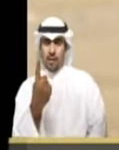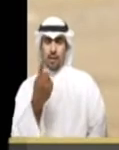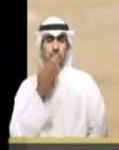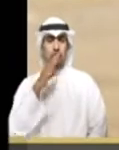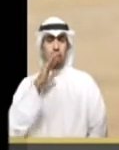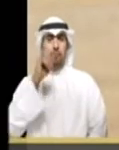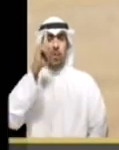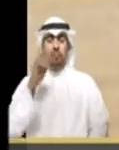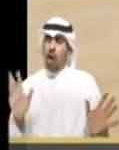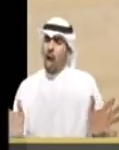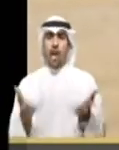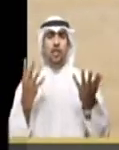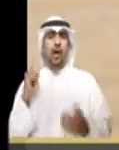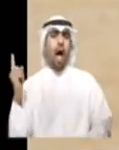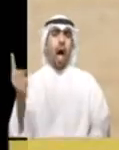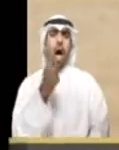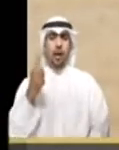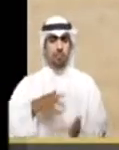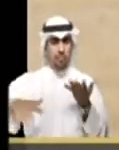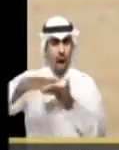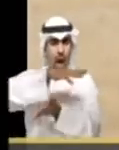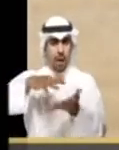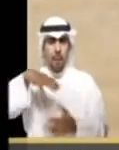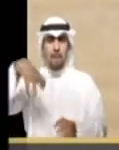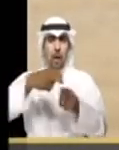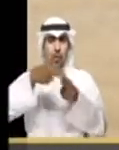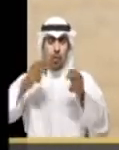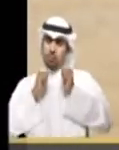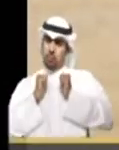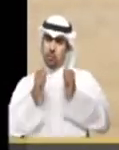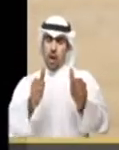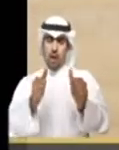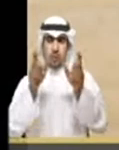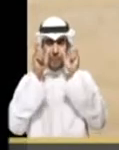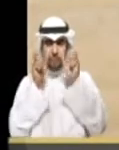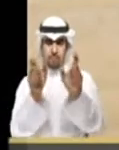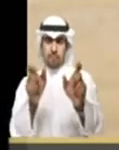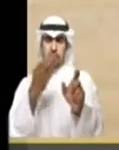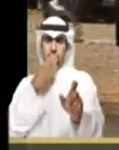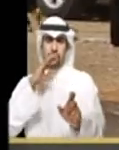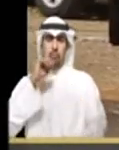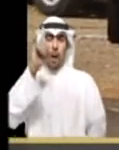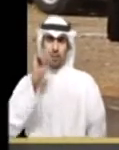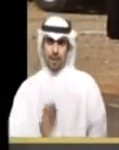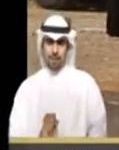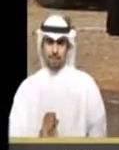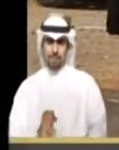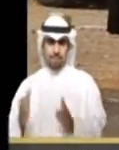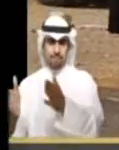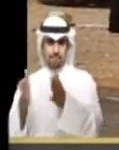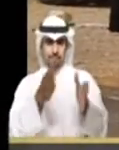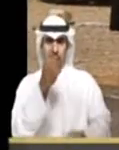وياه يعني. فاللي شفناه من كل المنظمات ومن دولة الكويت ما شفنا غير الخير إن شاء الله، ونشكرهم. استجابة